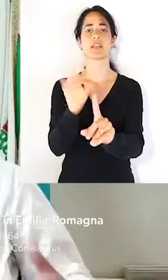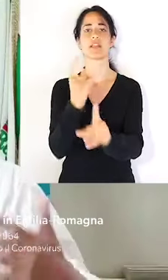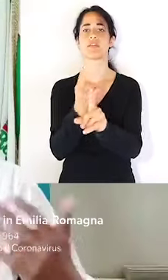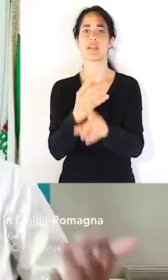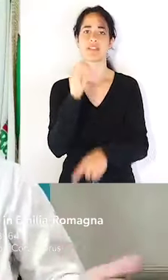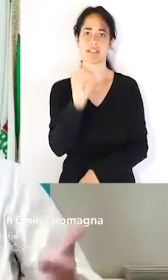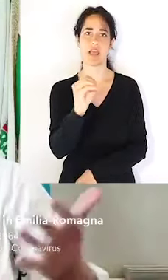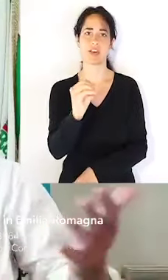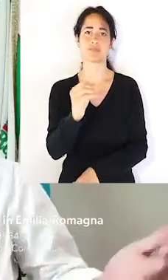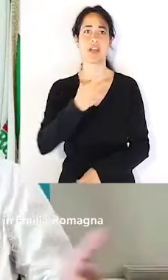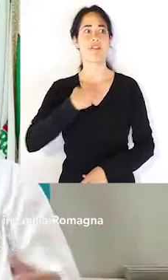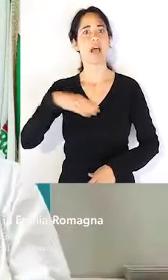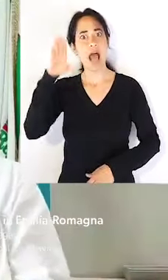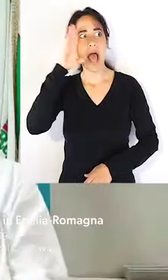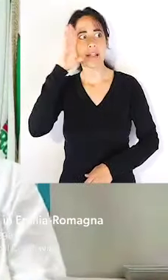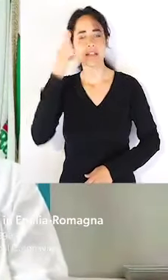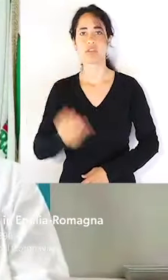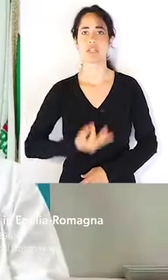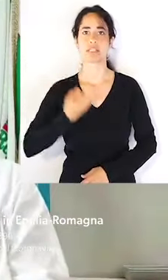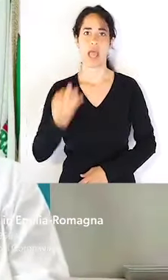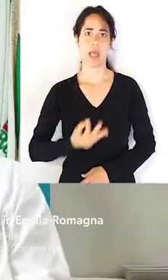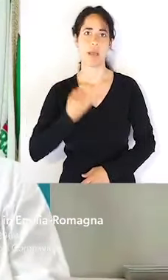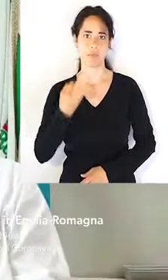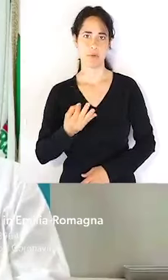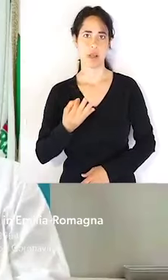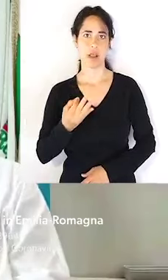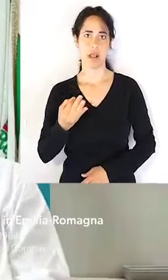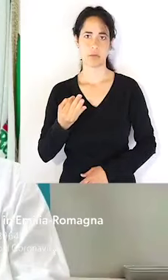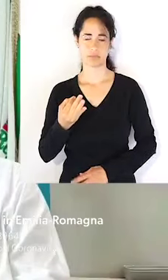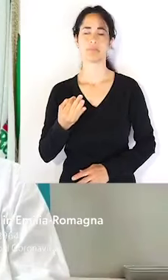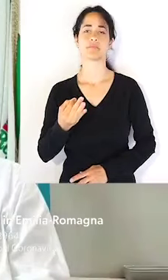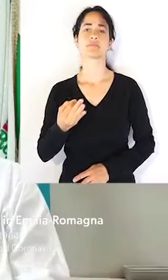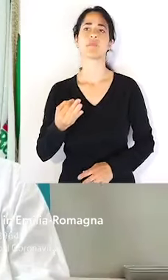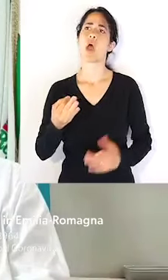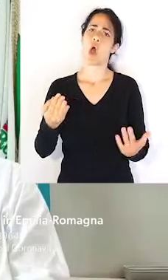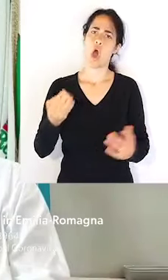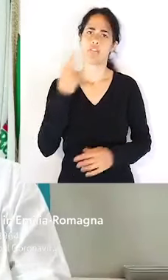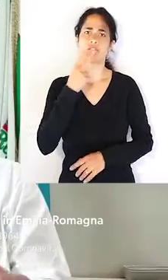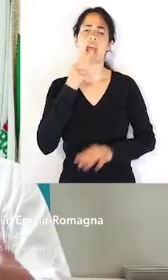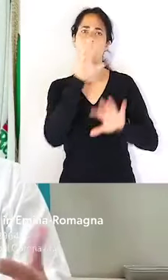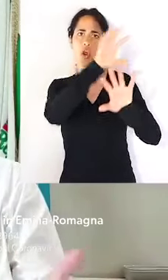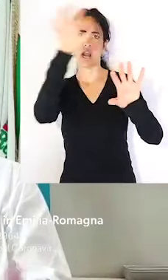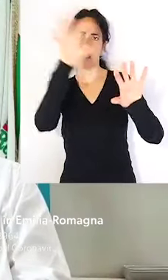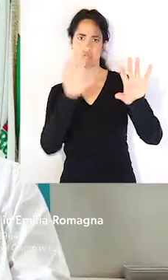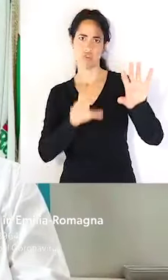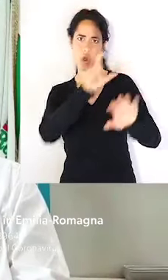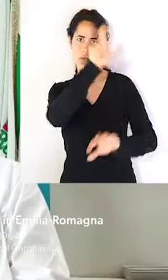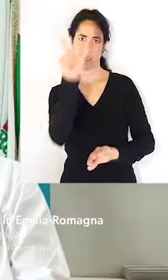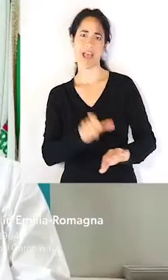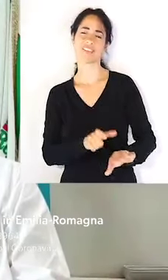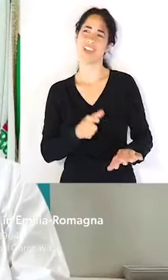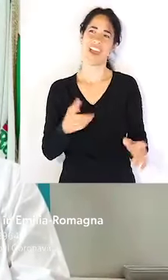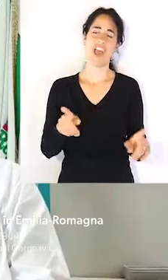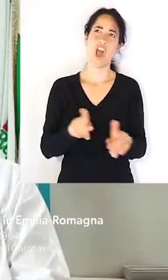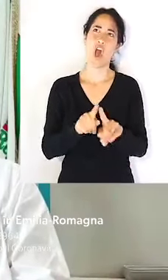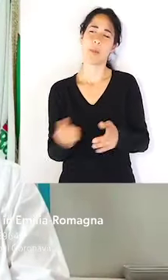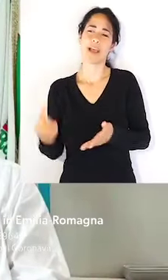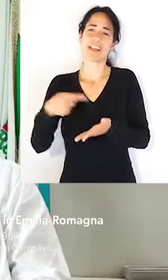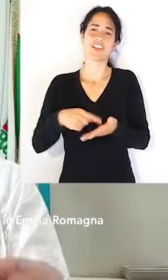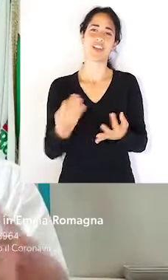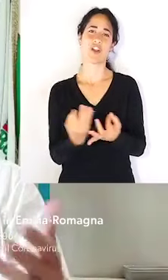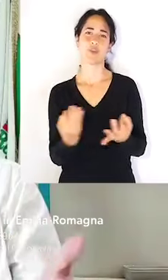mondo ritrova, il mondo nostro, la regione Emilia-Romagna, molte regioni del paese ritrovano la loro quotidianità,